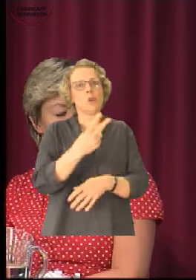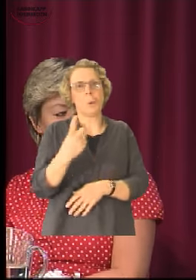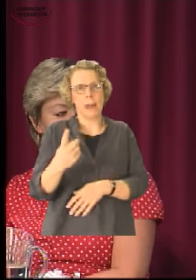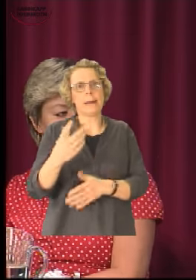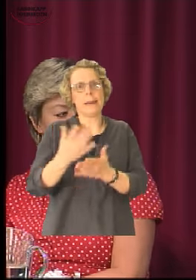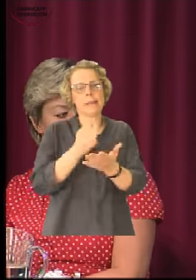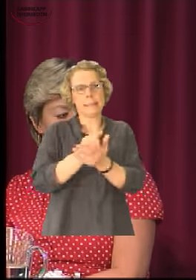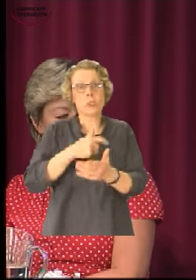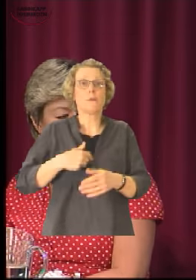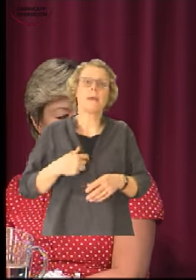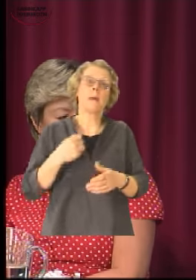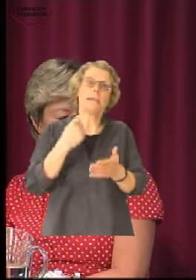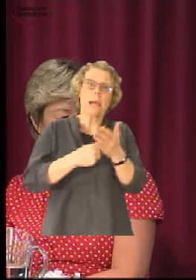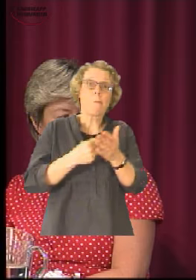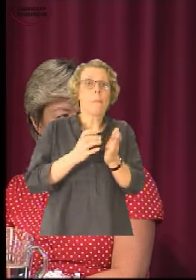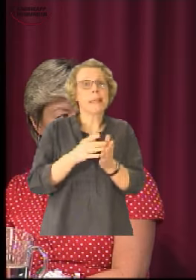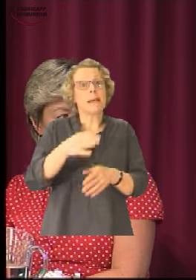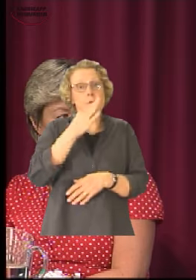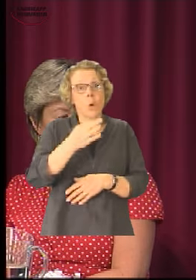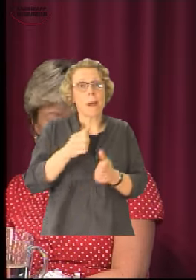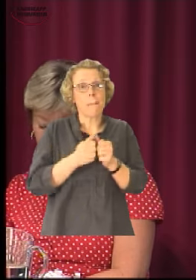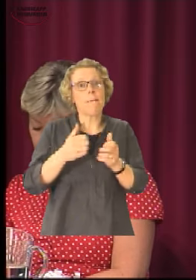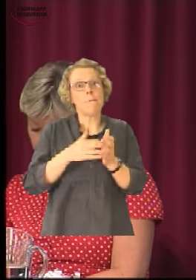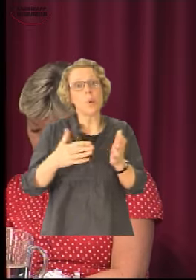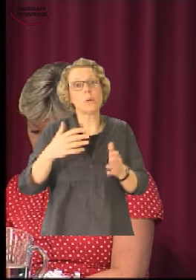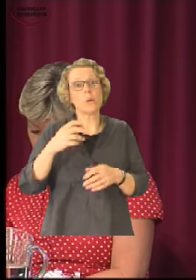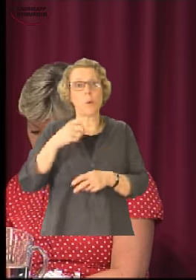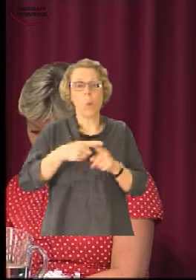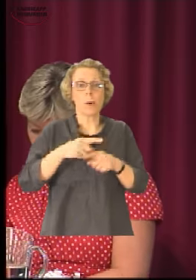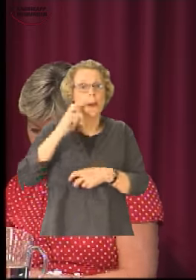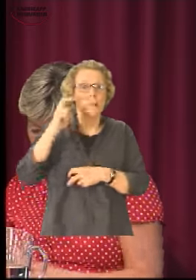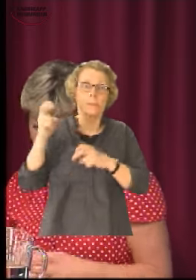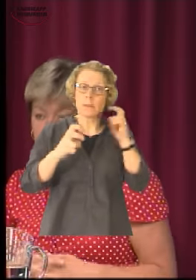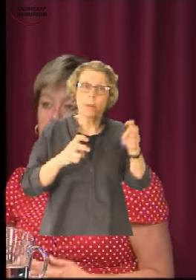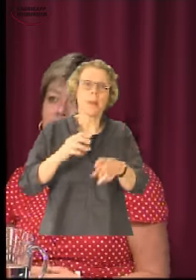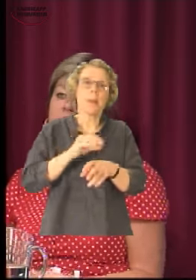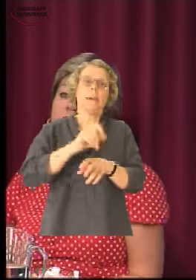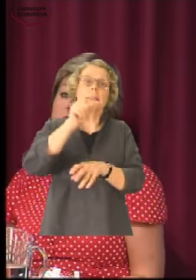fast i olika vinklingar. Nationella patientöversikten,